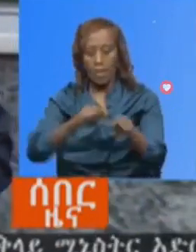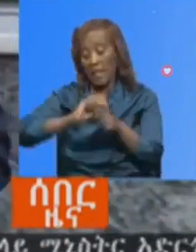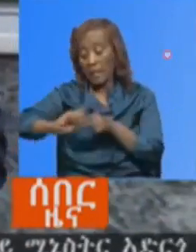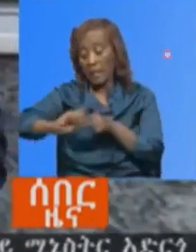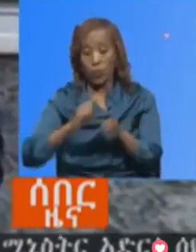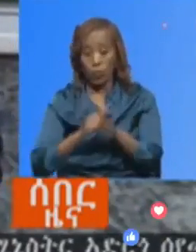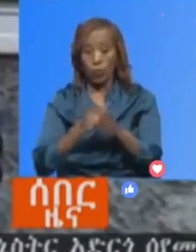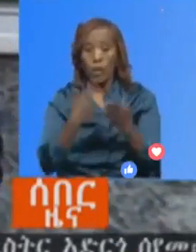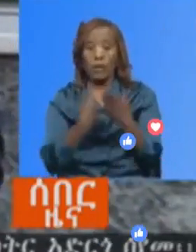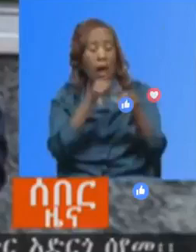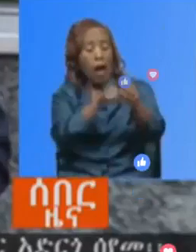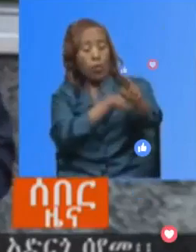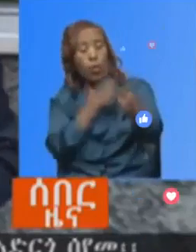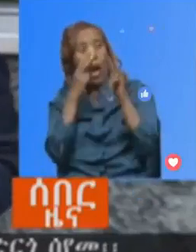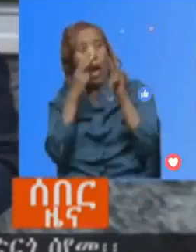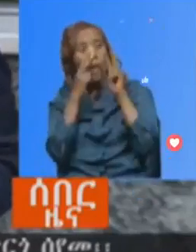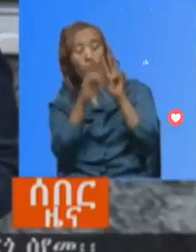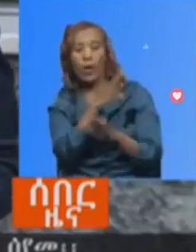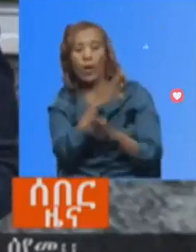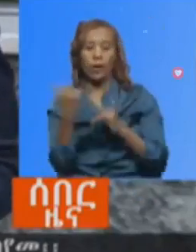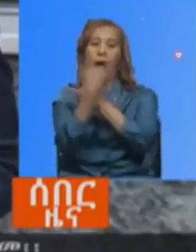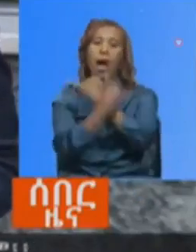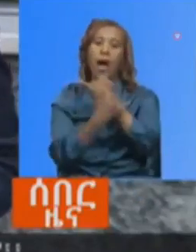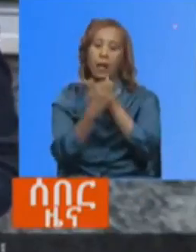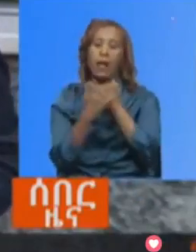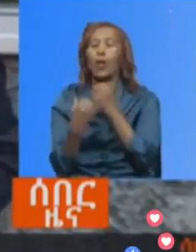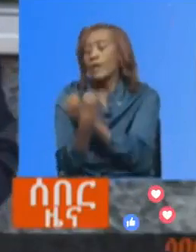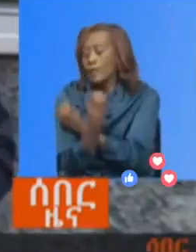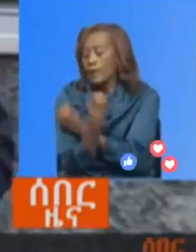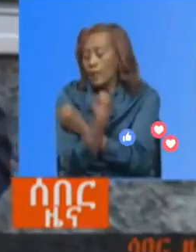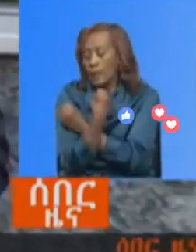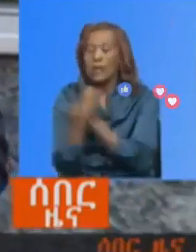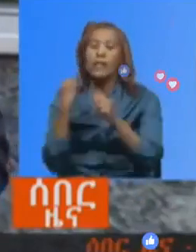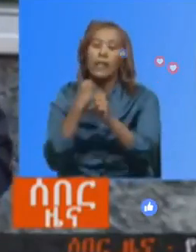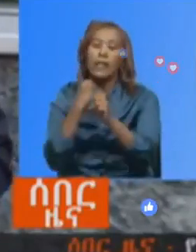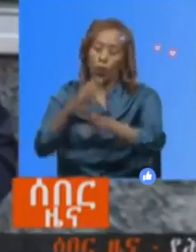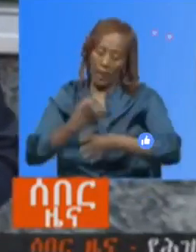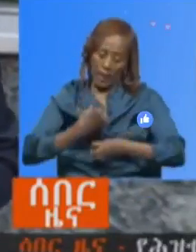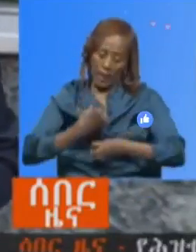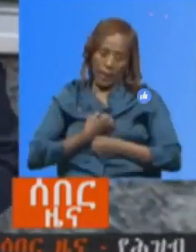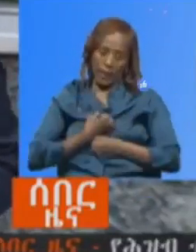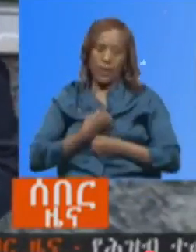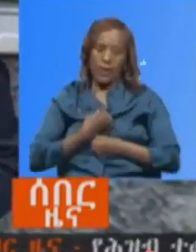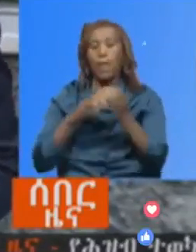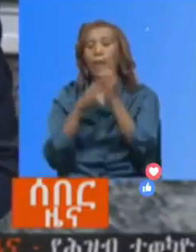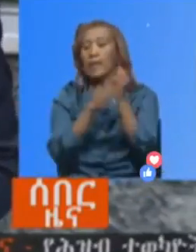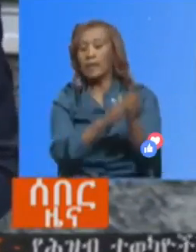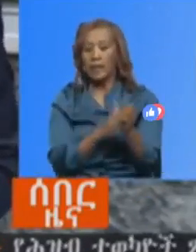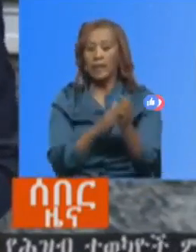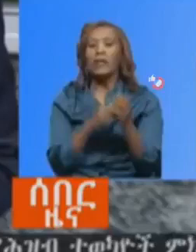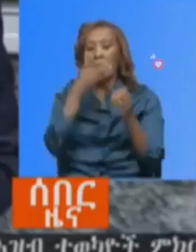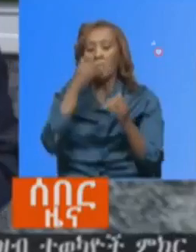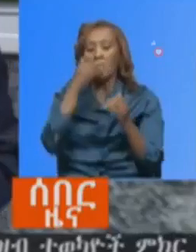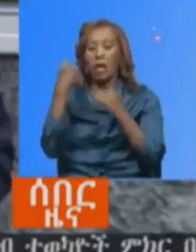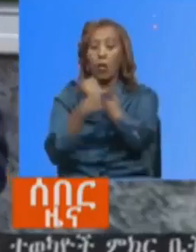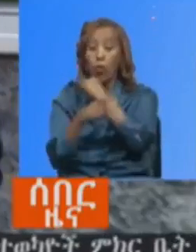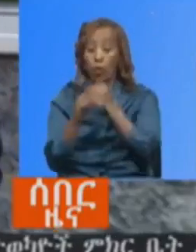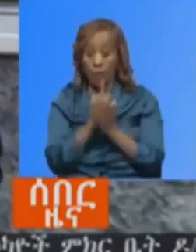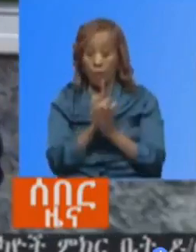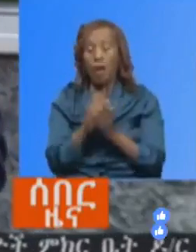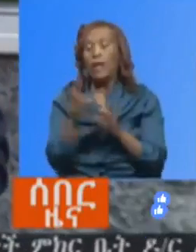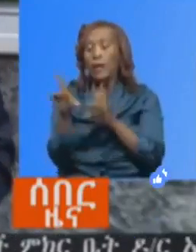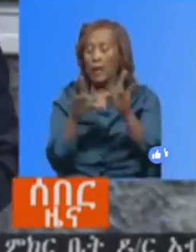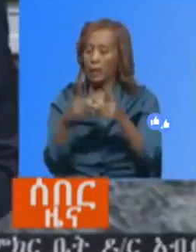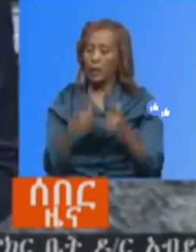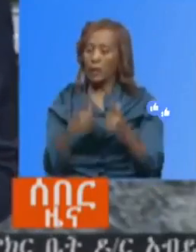በአርቆ አስተዋይነትና ሀገራዊ ፍቅር በሰጥቶ መቀበል መርህ የተሻለ የፖለቲካ ባህል ለመፍጠር የምናደርገውን